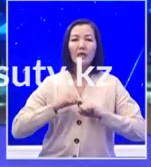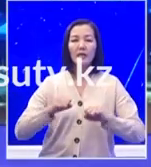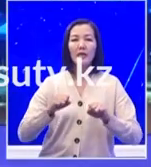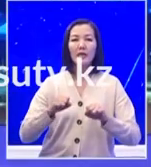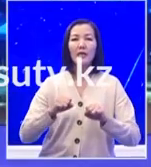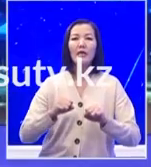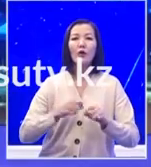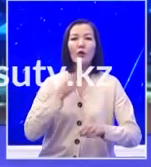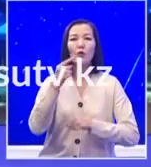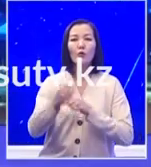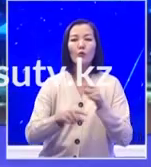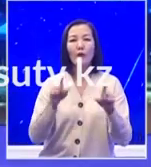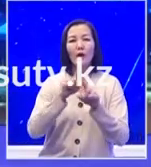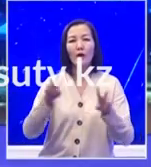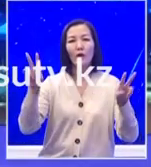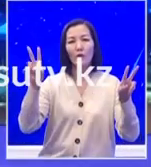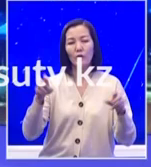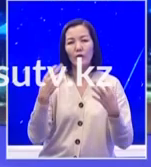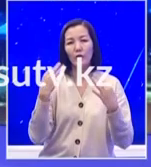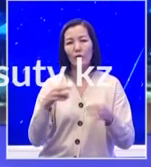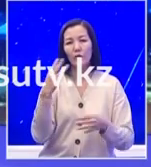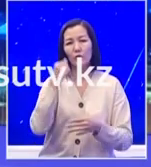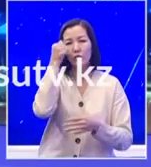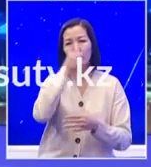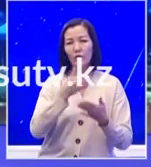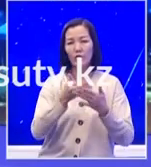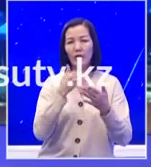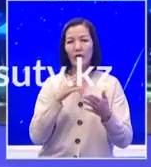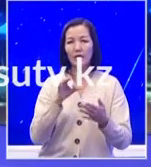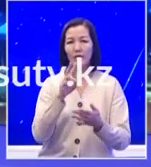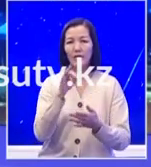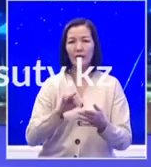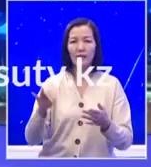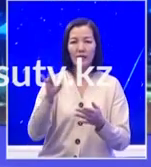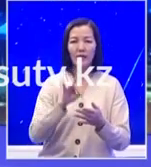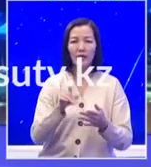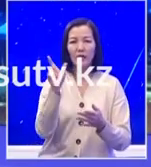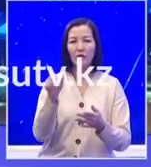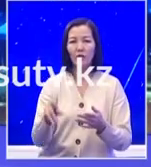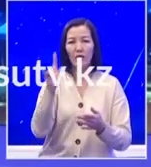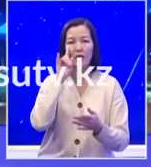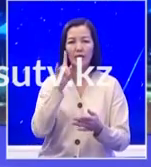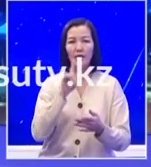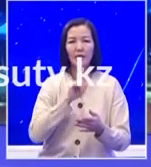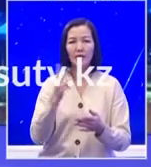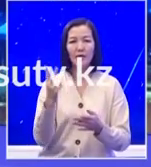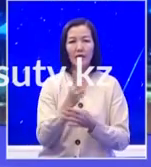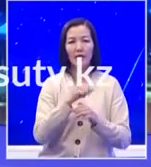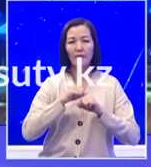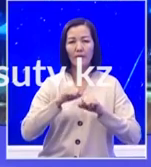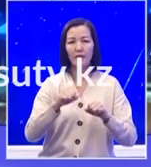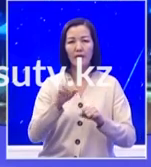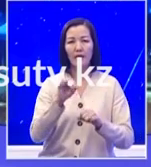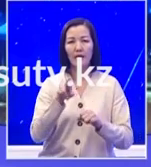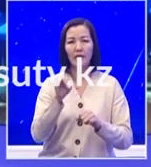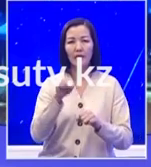Ерлігі елге мұра, ұрпаққа ұран. Тәуелсіздіктің 30 жылдығы қарсаңында Сарқанда тарихи тұлға Қазақтың қас батыры Алдияр